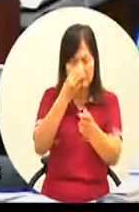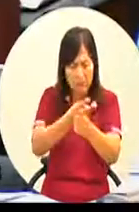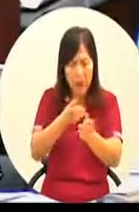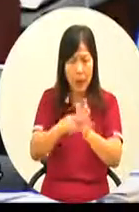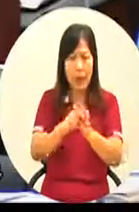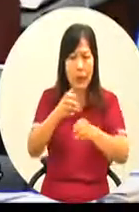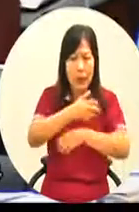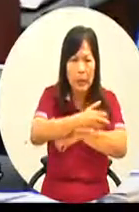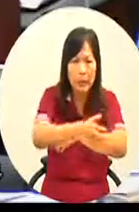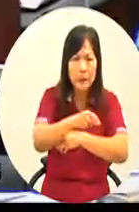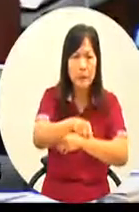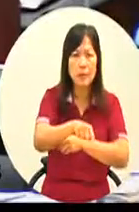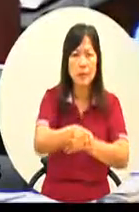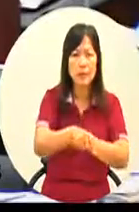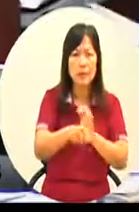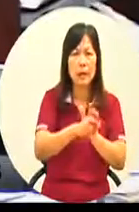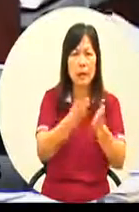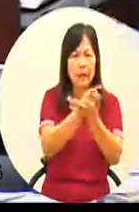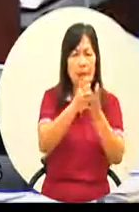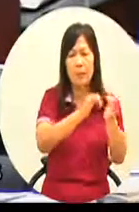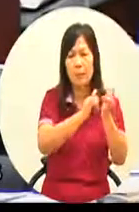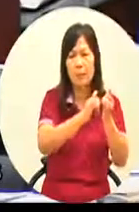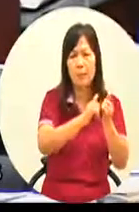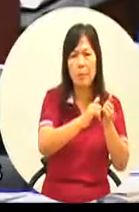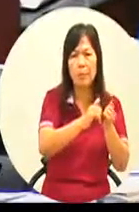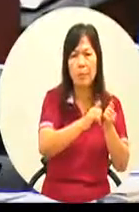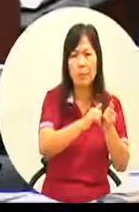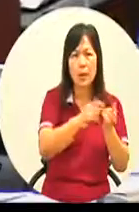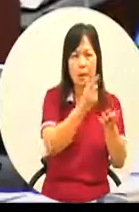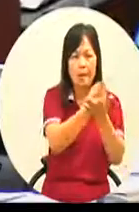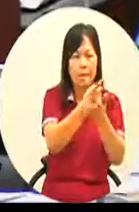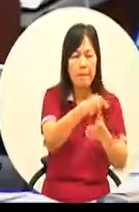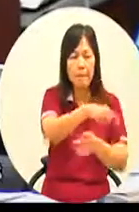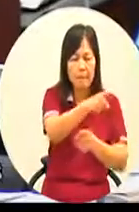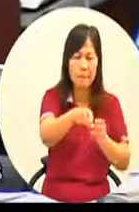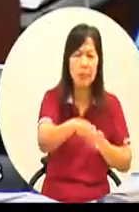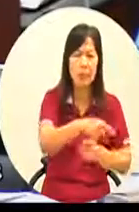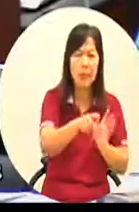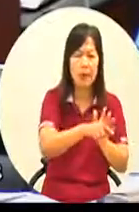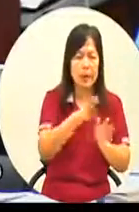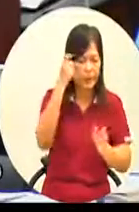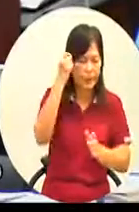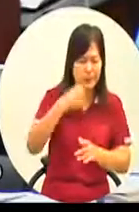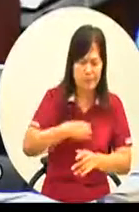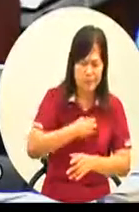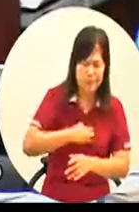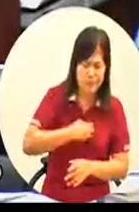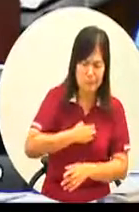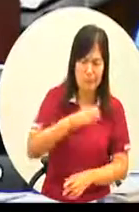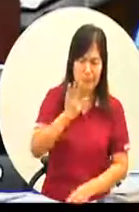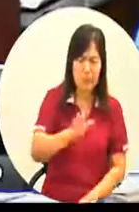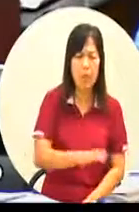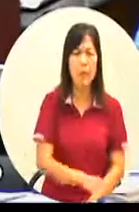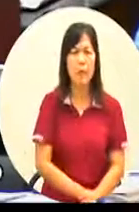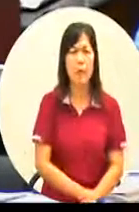卡诶乡亲啦，大家真正。怨那个要死，因为